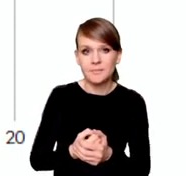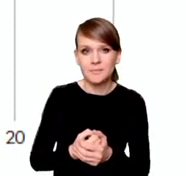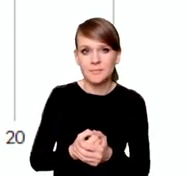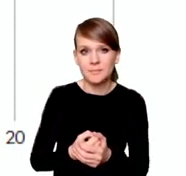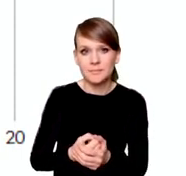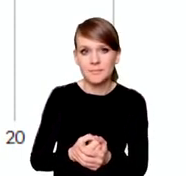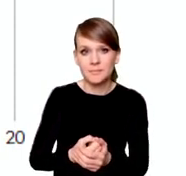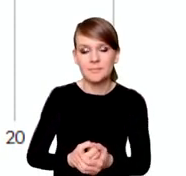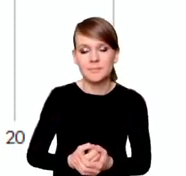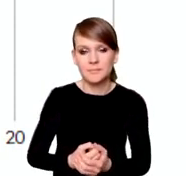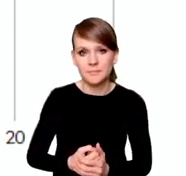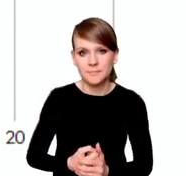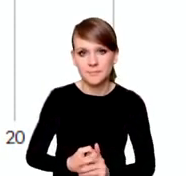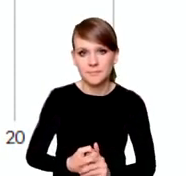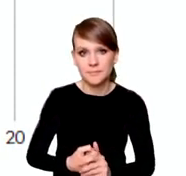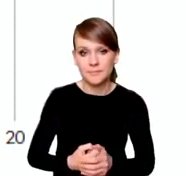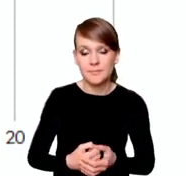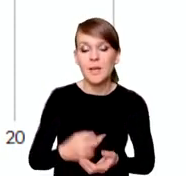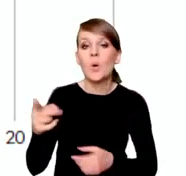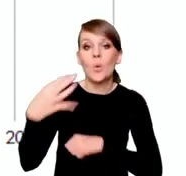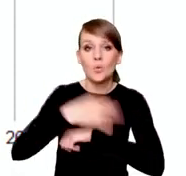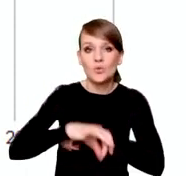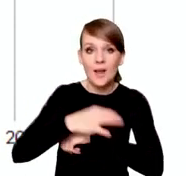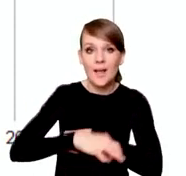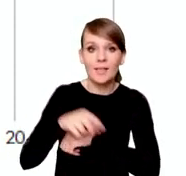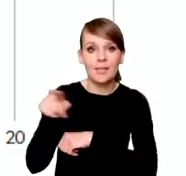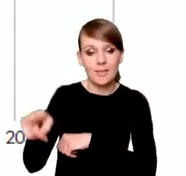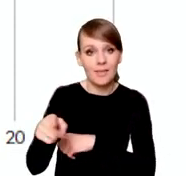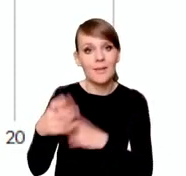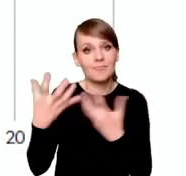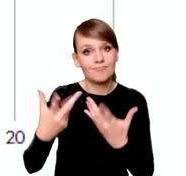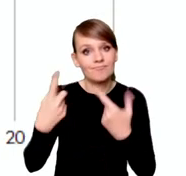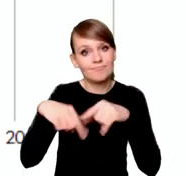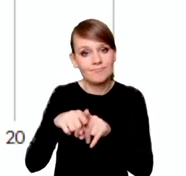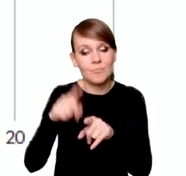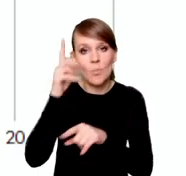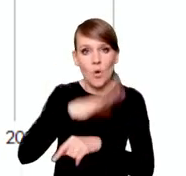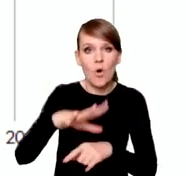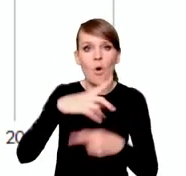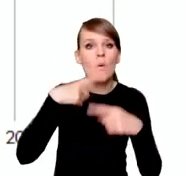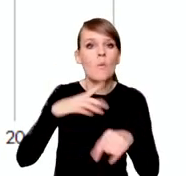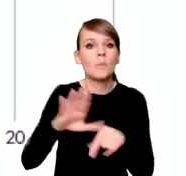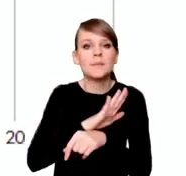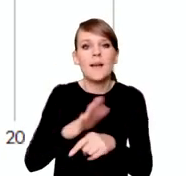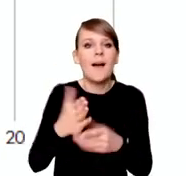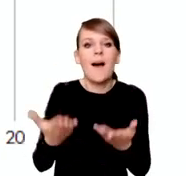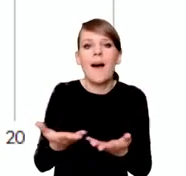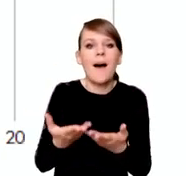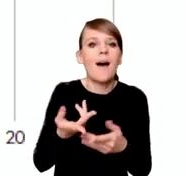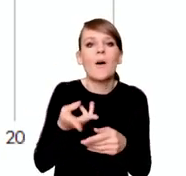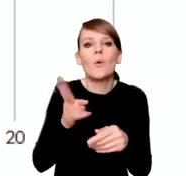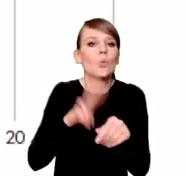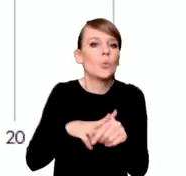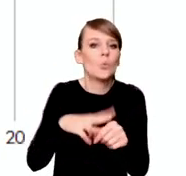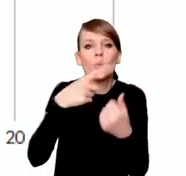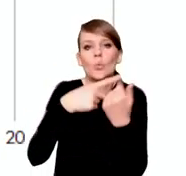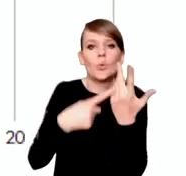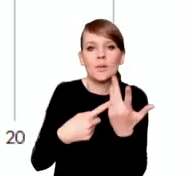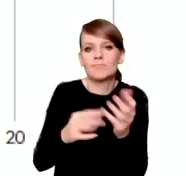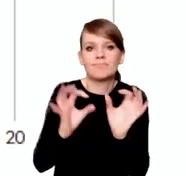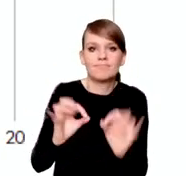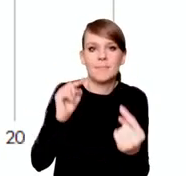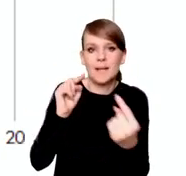w jakich obszarach uczelnie powinny realizować koncepcję społecznej odpowiedzialności. I tutaj najczęściej pojawiający się obszar to jest obszar